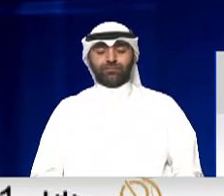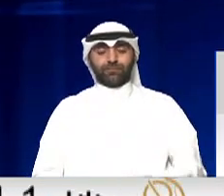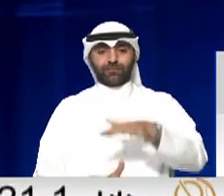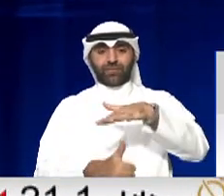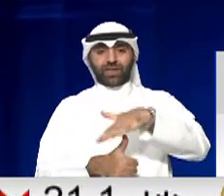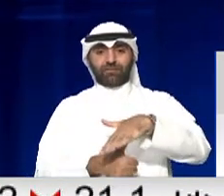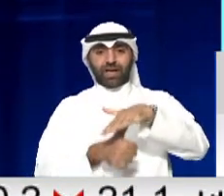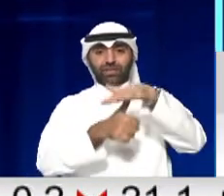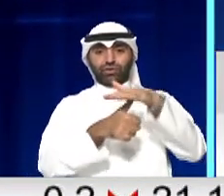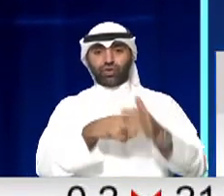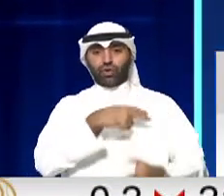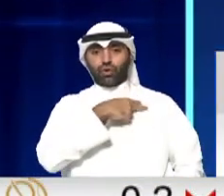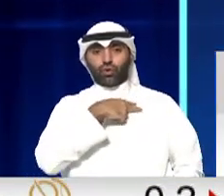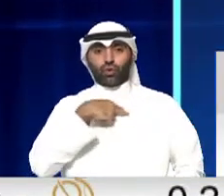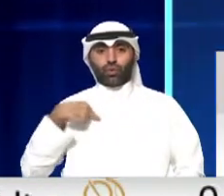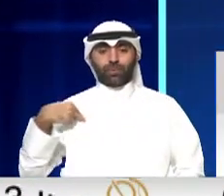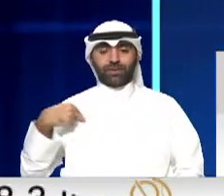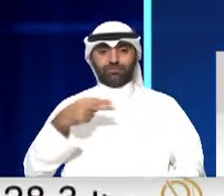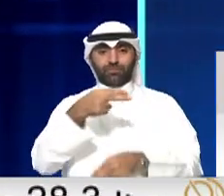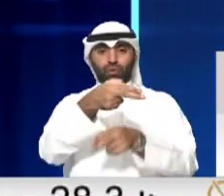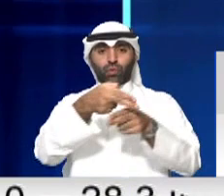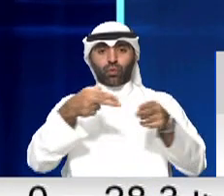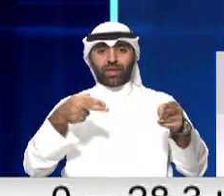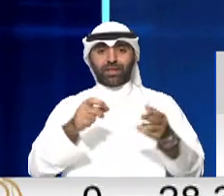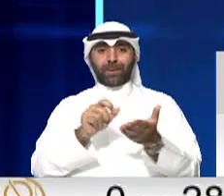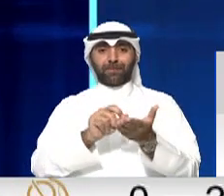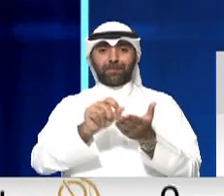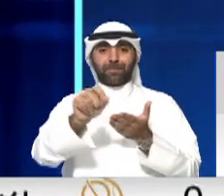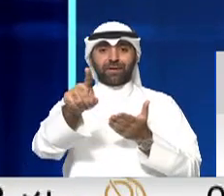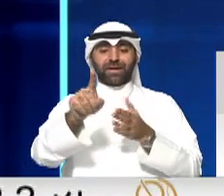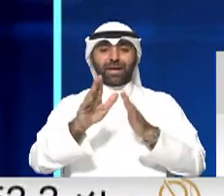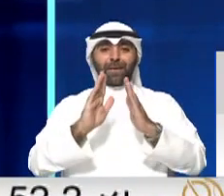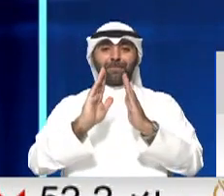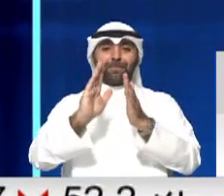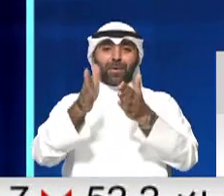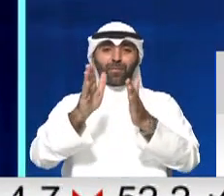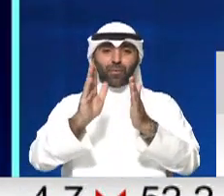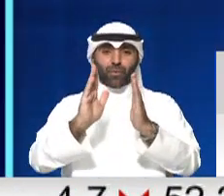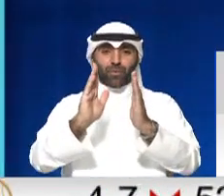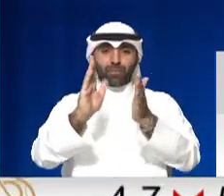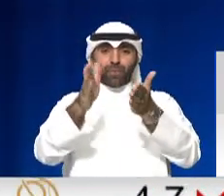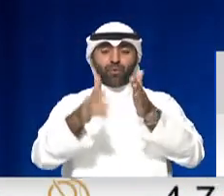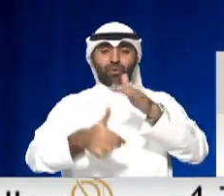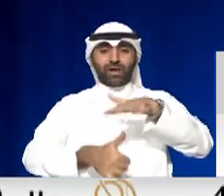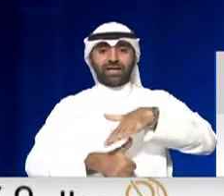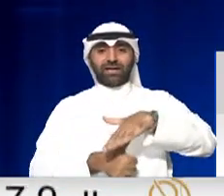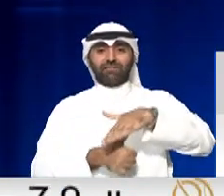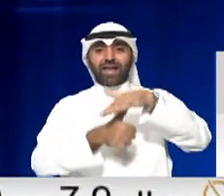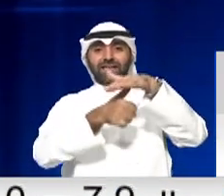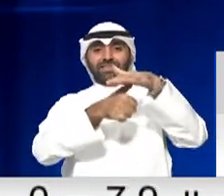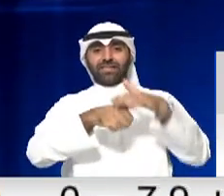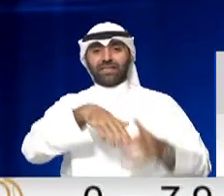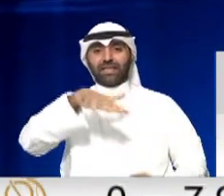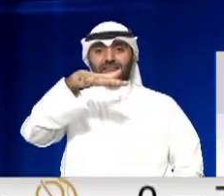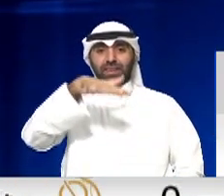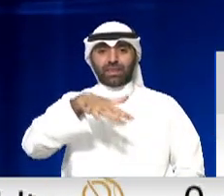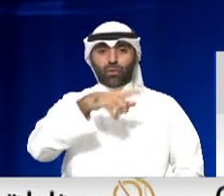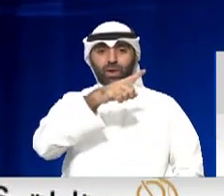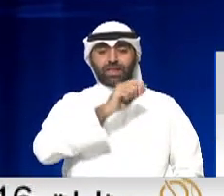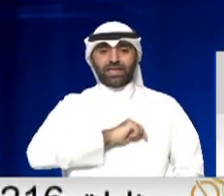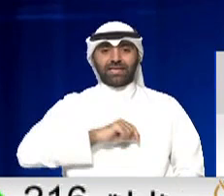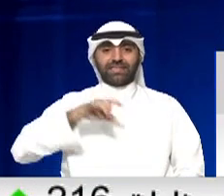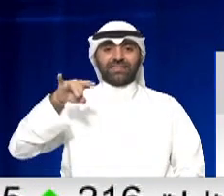كما بعث سمو الشيخ أحمد نواف الأحمد الصباح رئيس مجلس الوزراء حفظه الله ببرقية تهنئة إلى فخامة